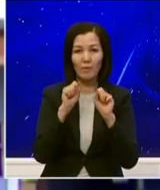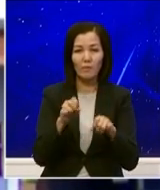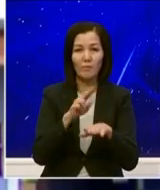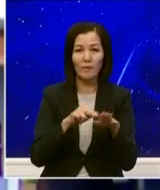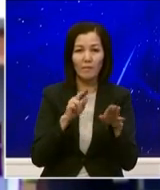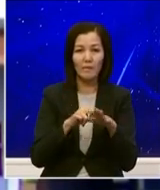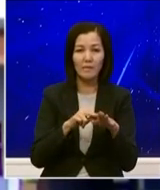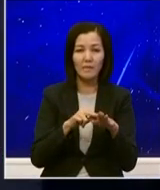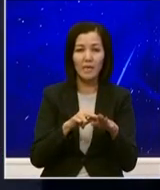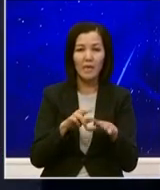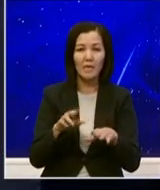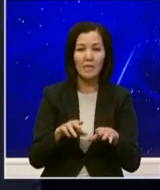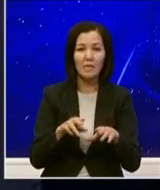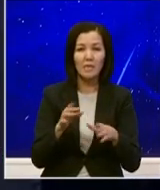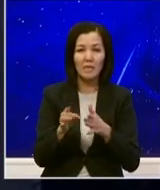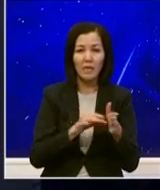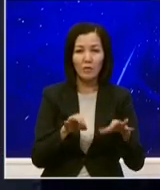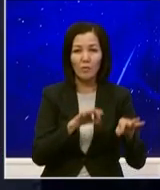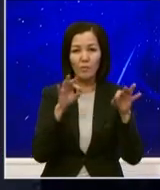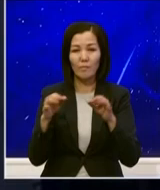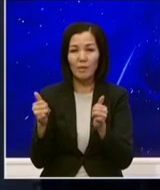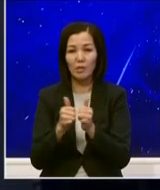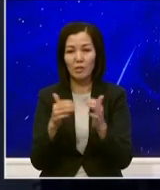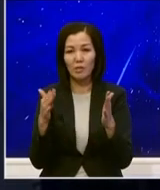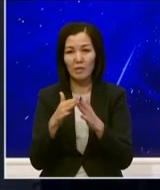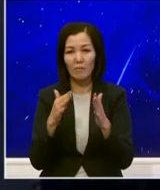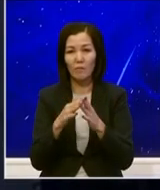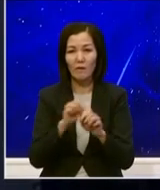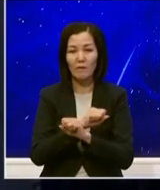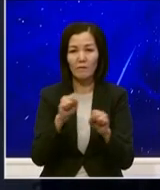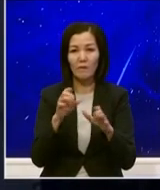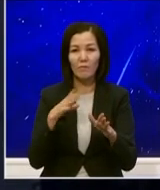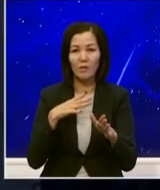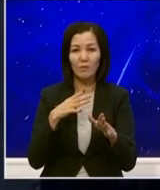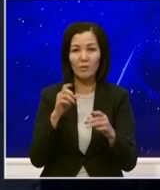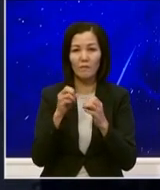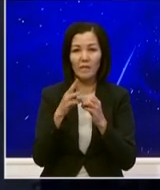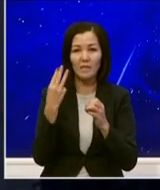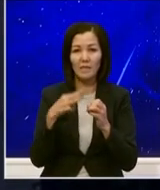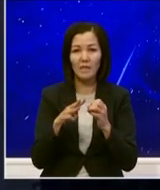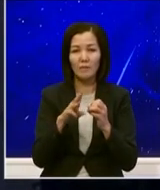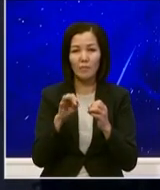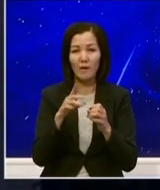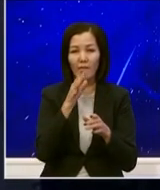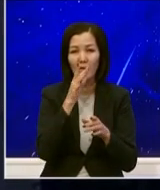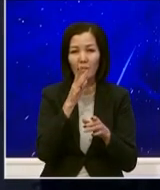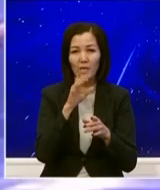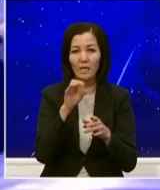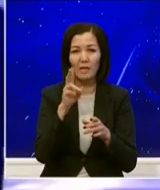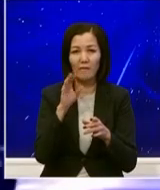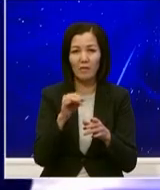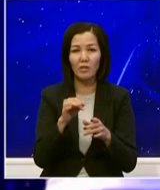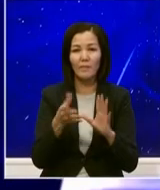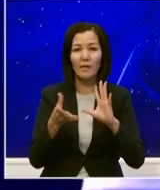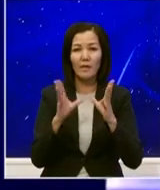полиции провести эвакуацию жителей близлежащих домов. Взрыв произошел примерно в 12:30 по времени Гринвича.